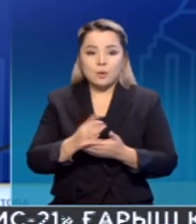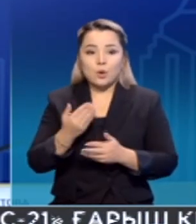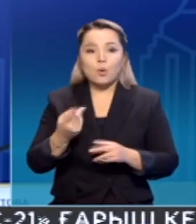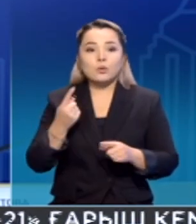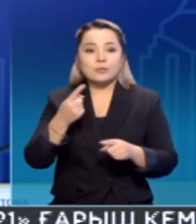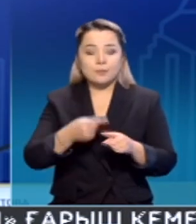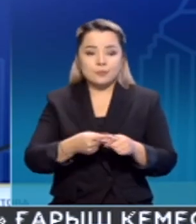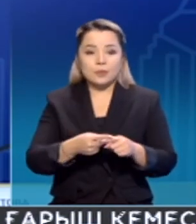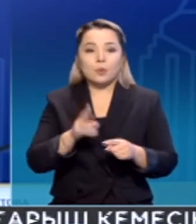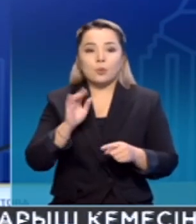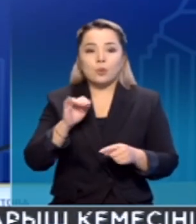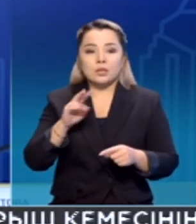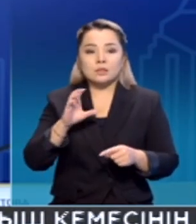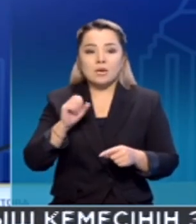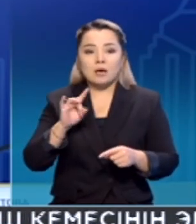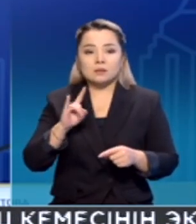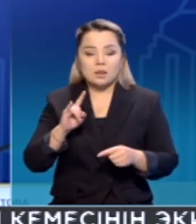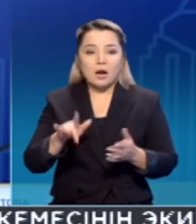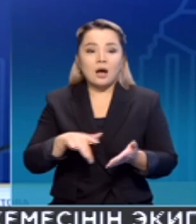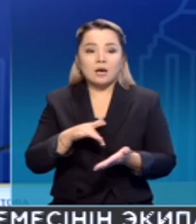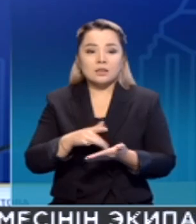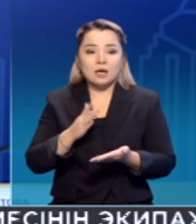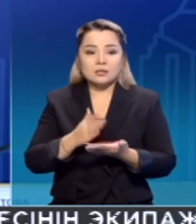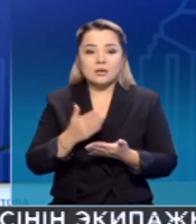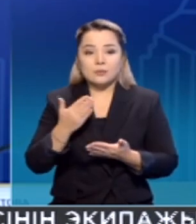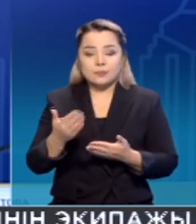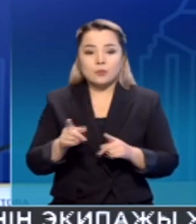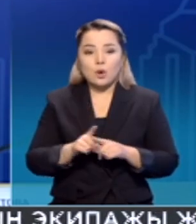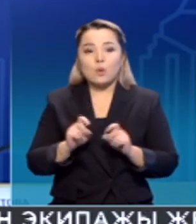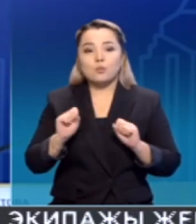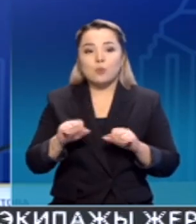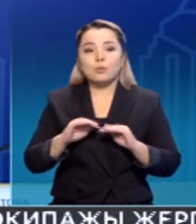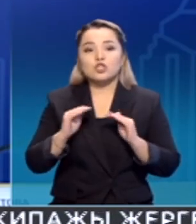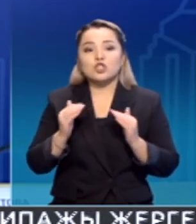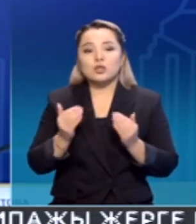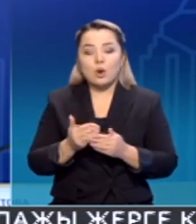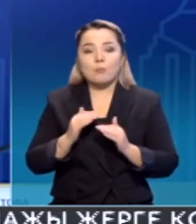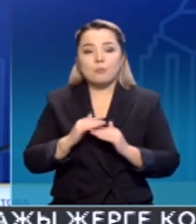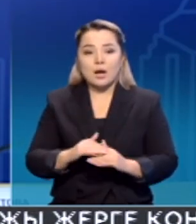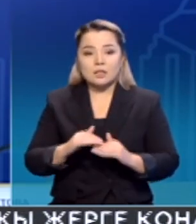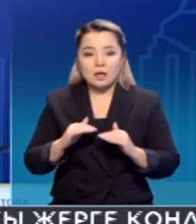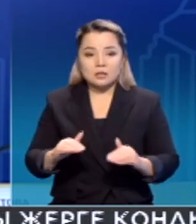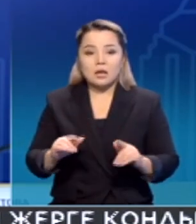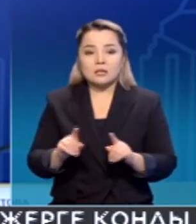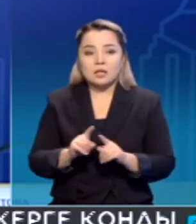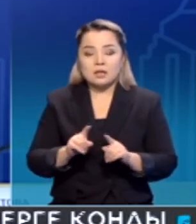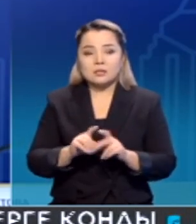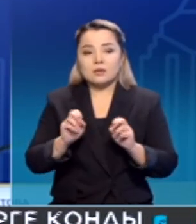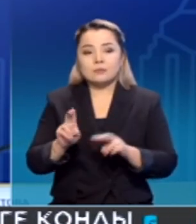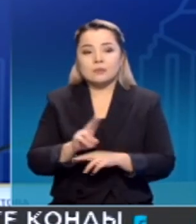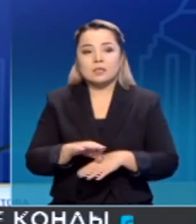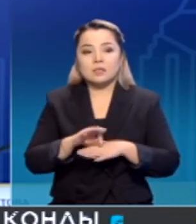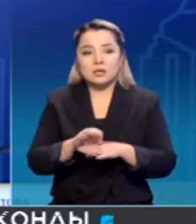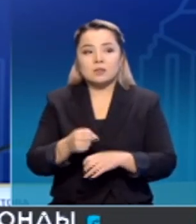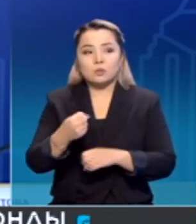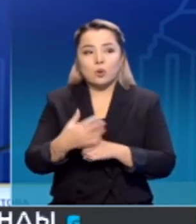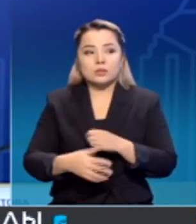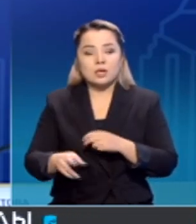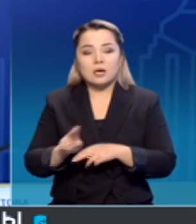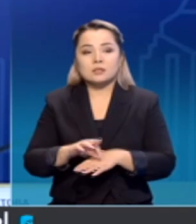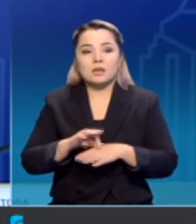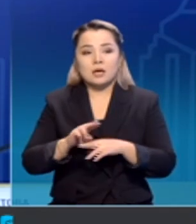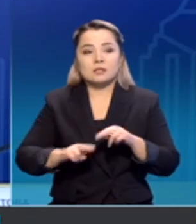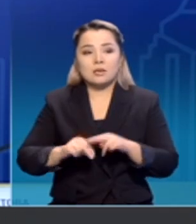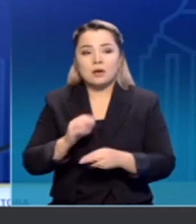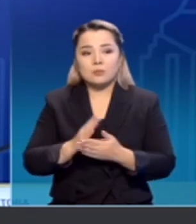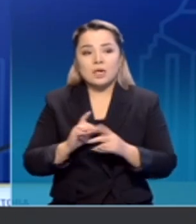қатар Құлсары қаласында мүмкіндігі шектеулі балаларға коррекциялық орталық салынып жатыр.